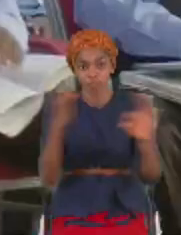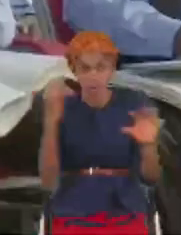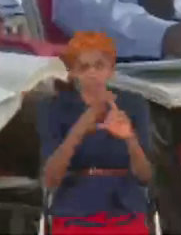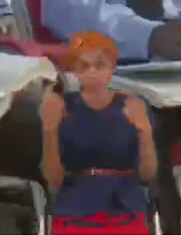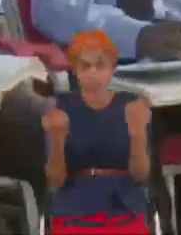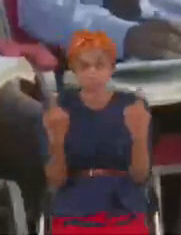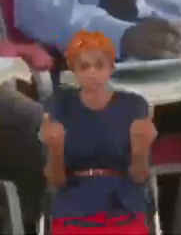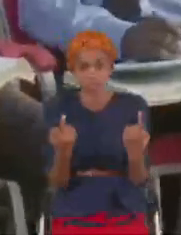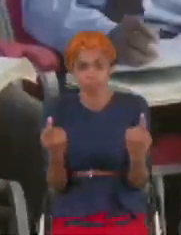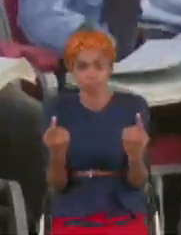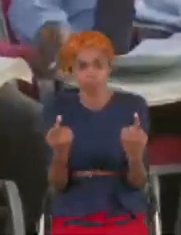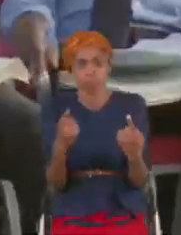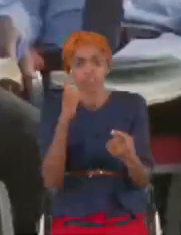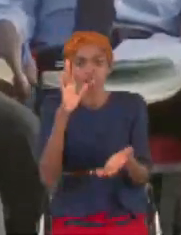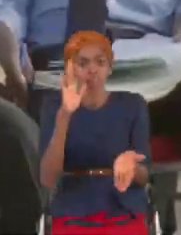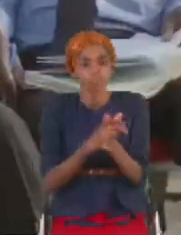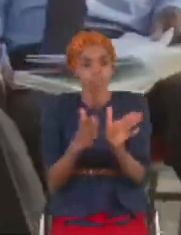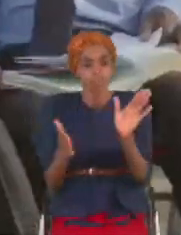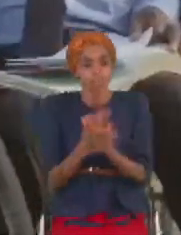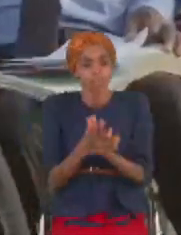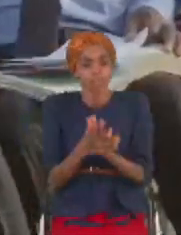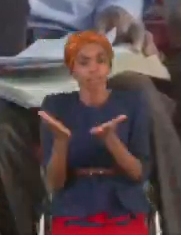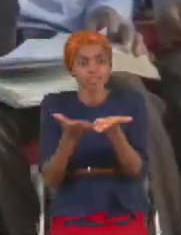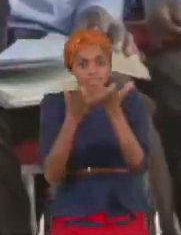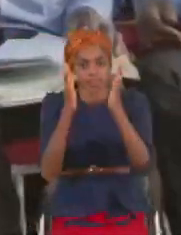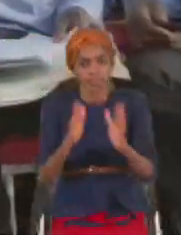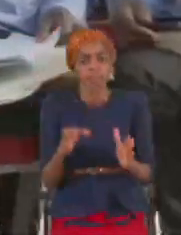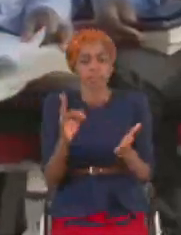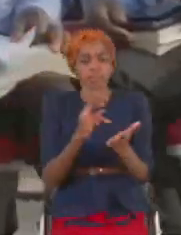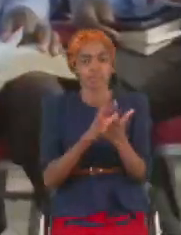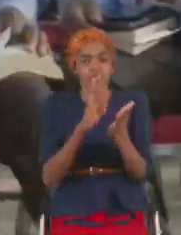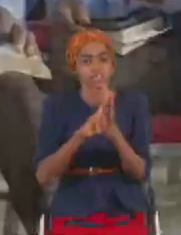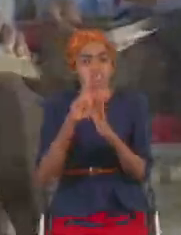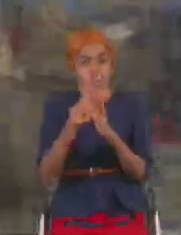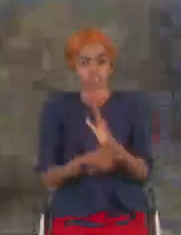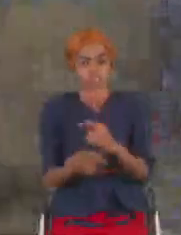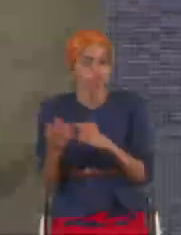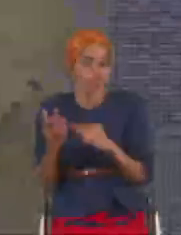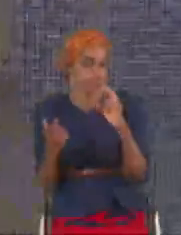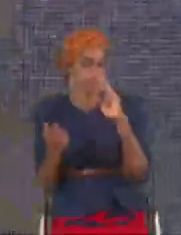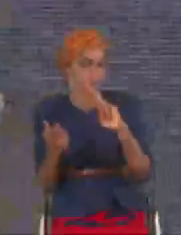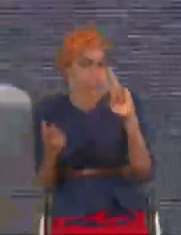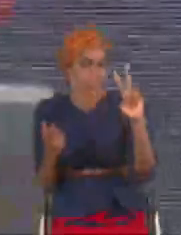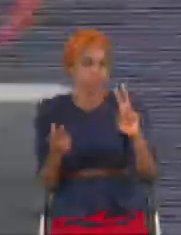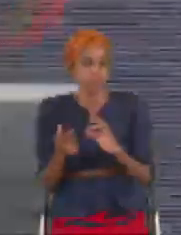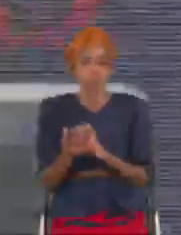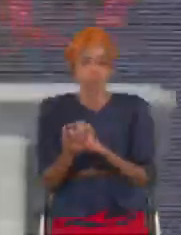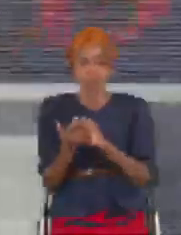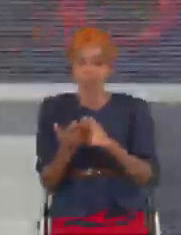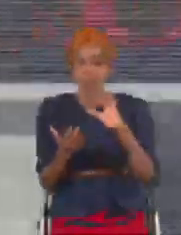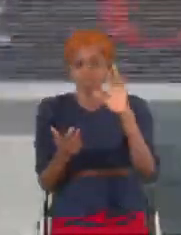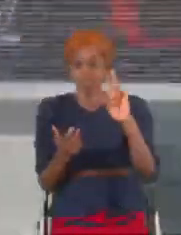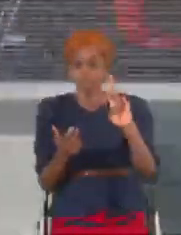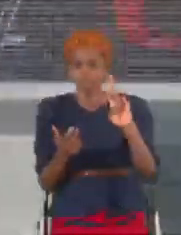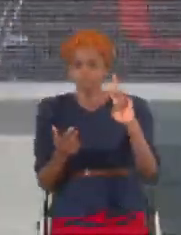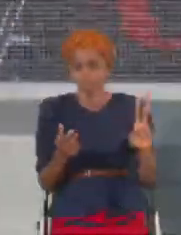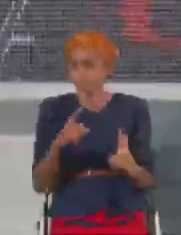affranchi du péché jallet qui le fait vous êtes devenu esclave de la justice merci 22 mai ses 22